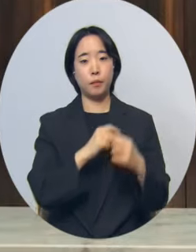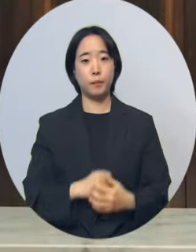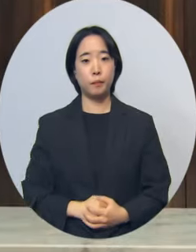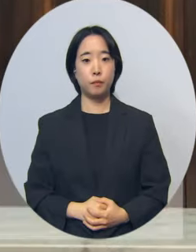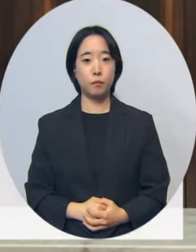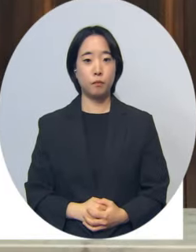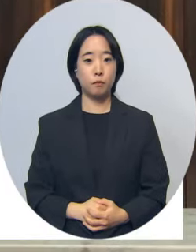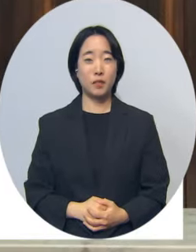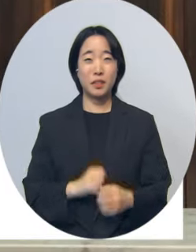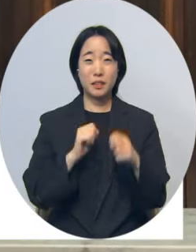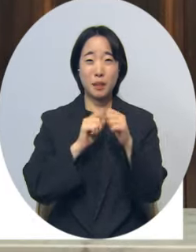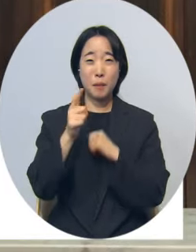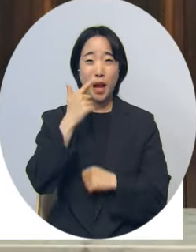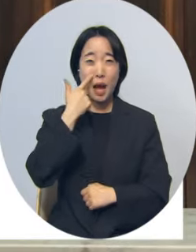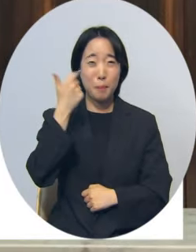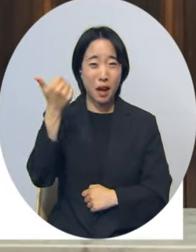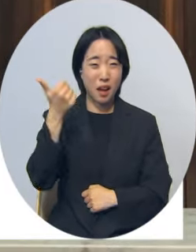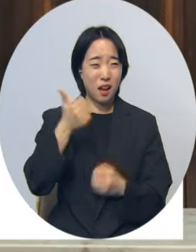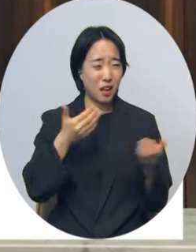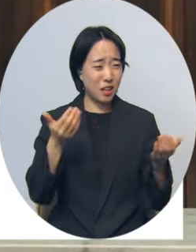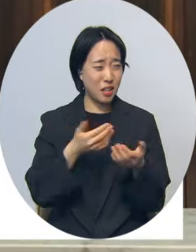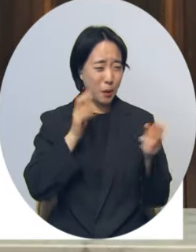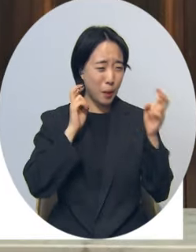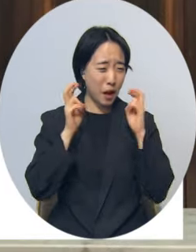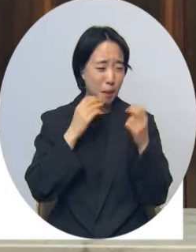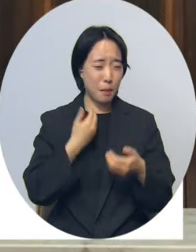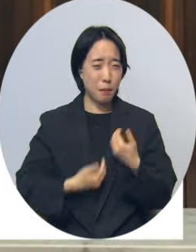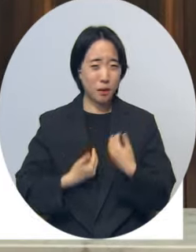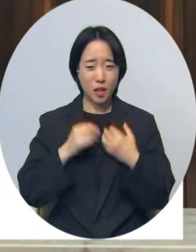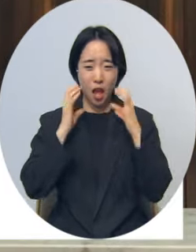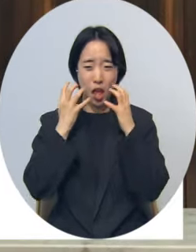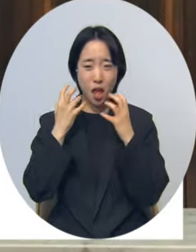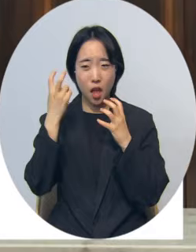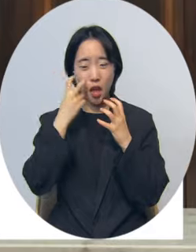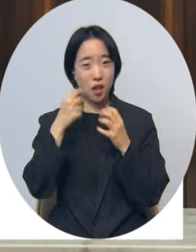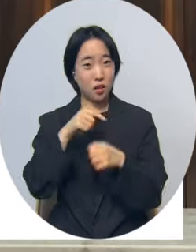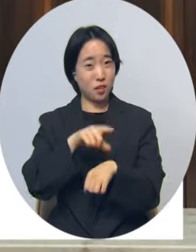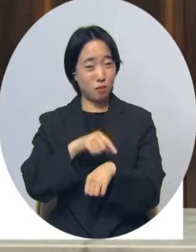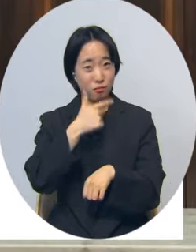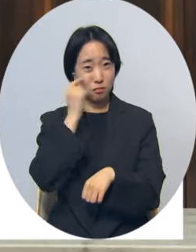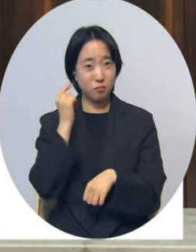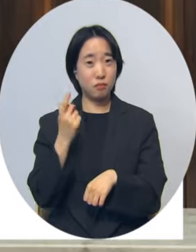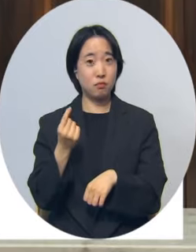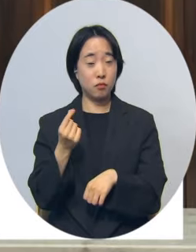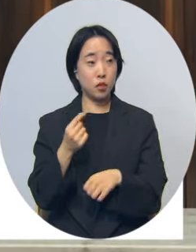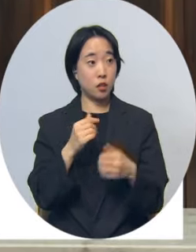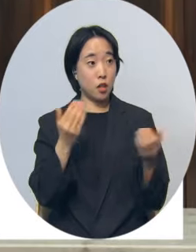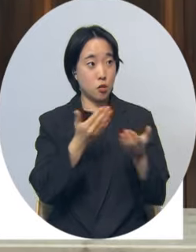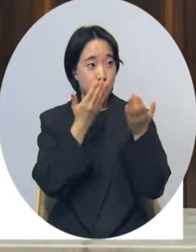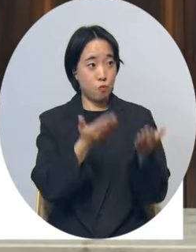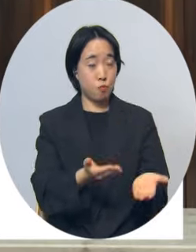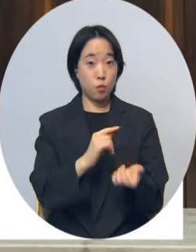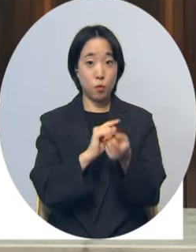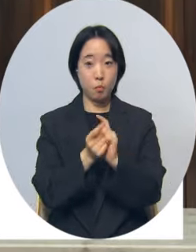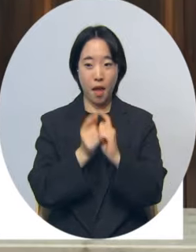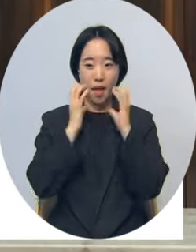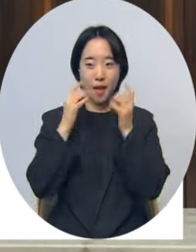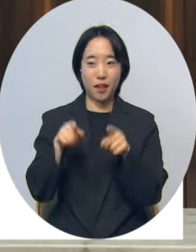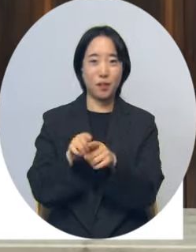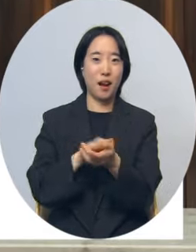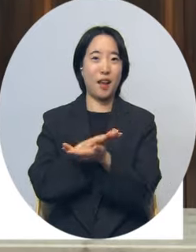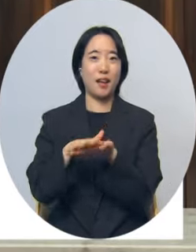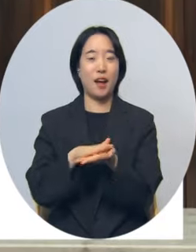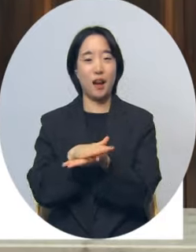아빠 같은 경우는 아이들하고 같이 보내는 시간이 상대적으로 좀 적을 수밖에 없는데 애들하고 시간도 많이 보내고 좋은 추억도 만들고